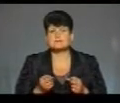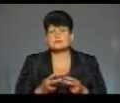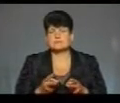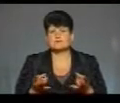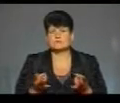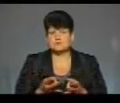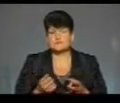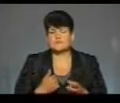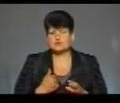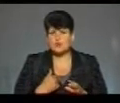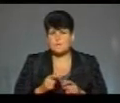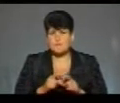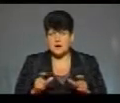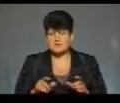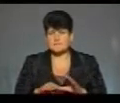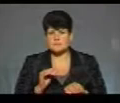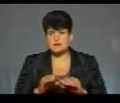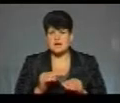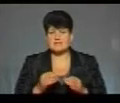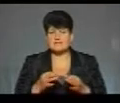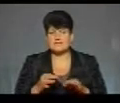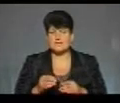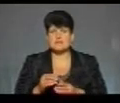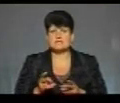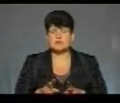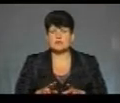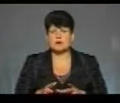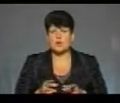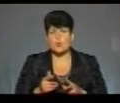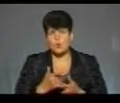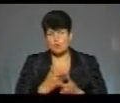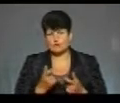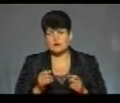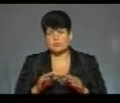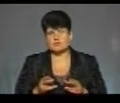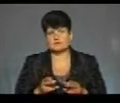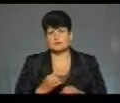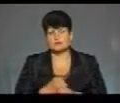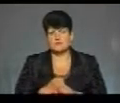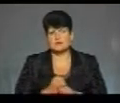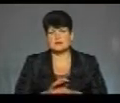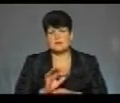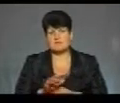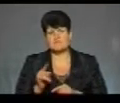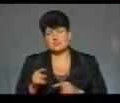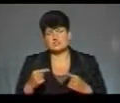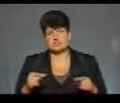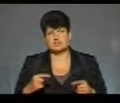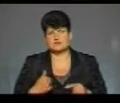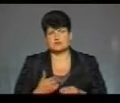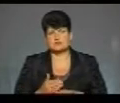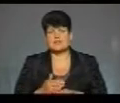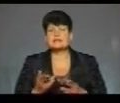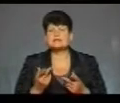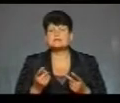В військкоматах вибирають з вільних залишків цих фахівців, оповіщають і потім здійснюється направлення в ті чи інші військові частини. Яких